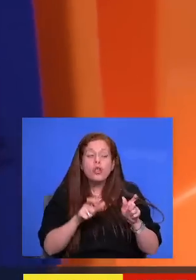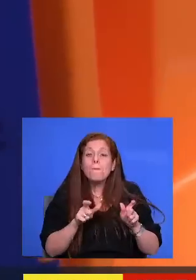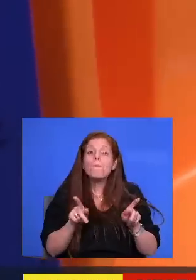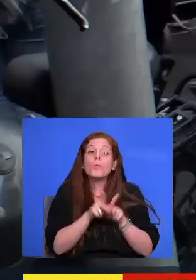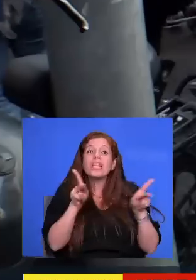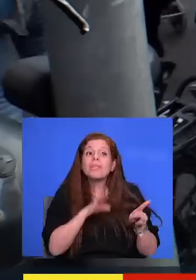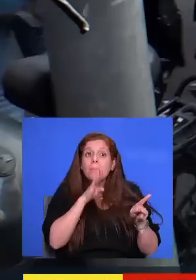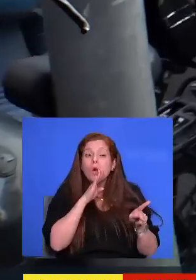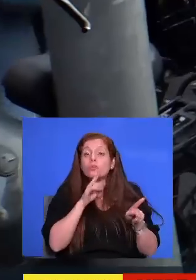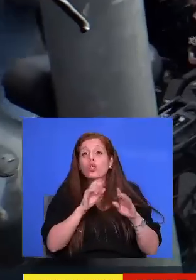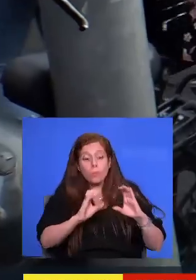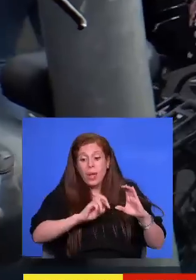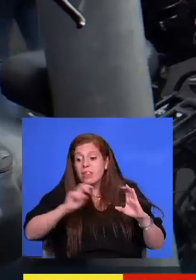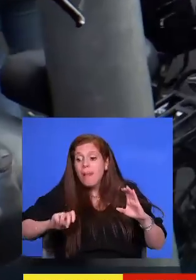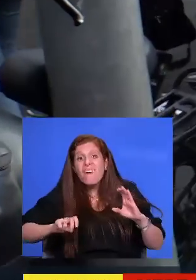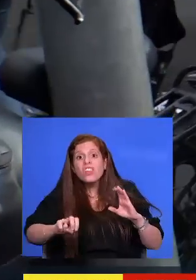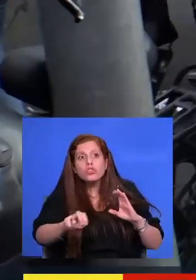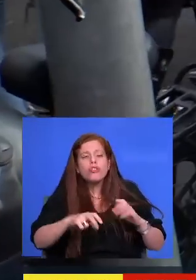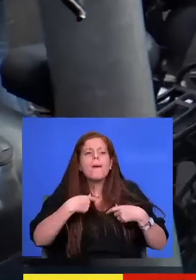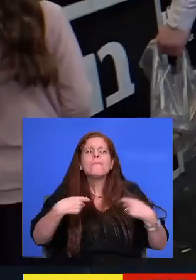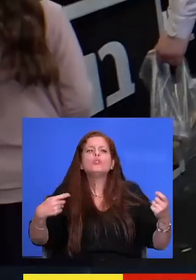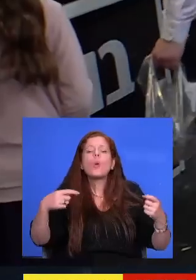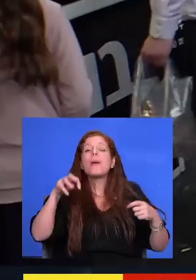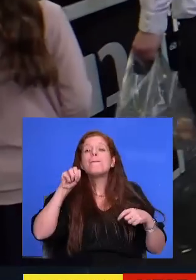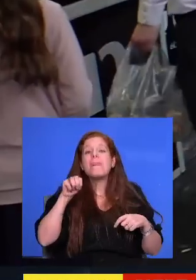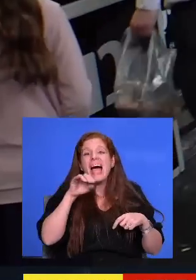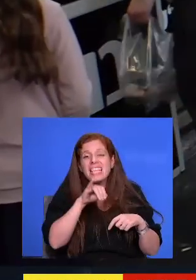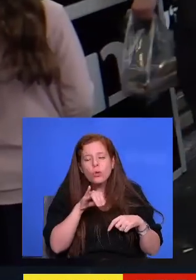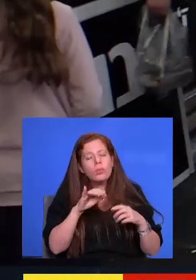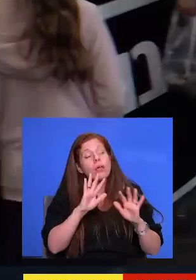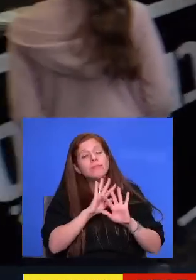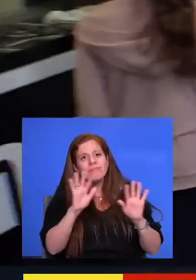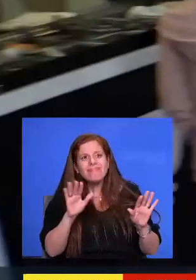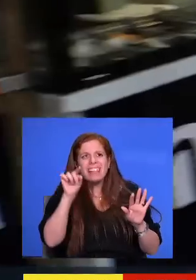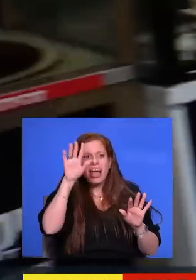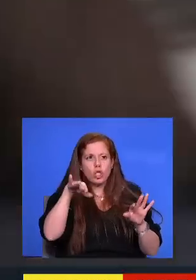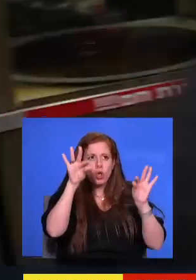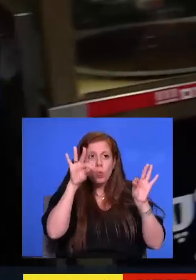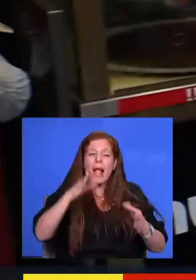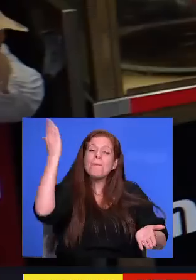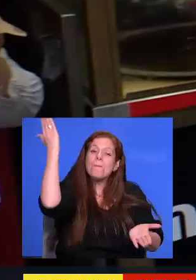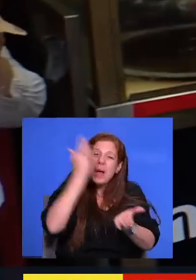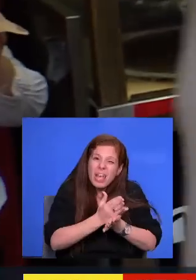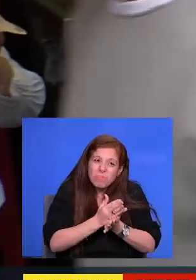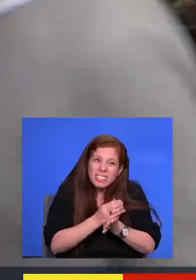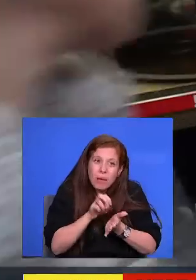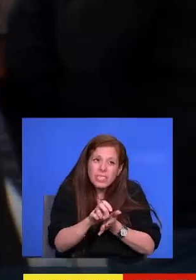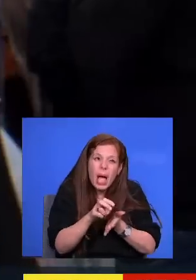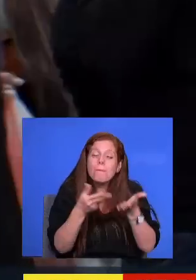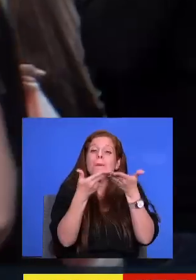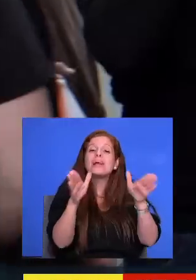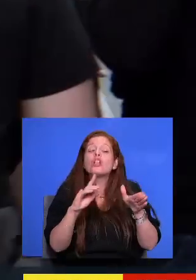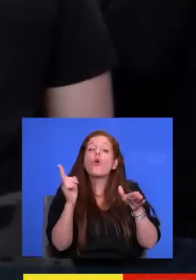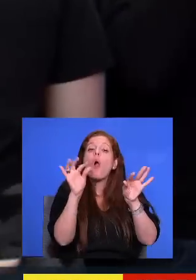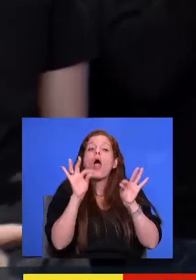שהם יורדים לכביש. בשוק מחנה יהודה זה בכלל סיפור. כאן יש דוכן מפעל הפיס באמצע המדרכה, בפתח של כל החנויות.